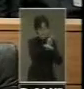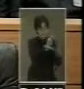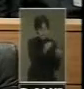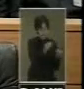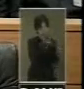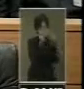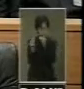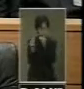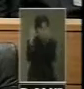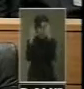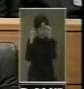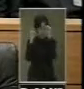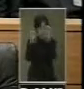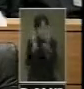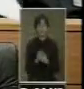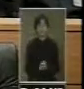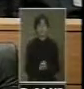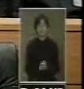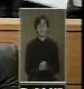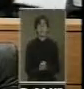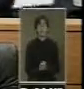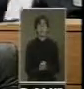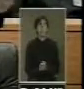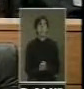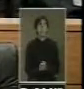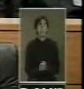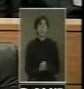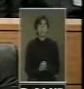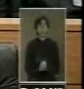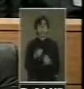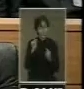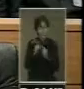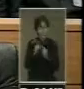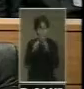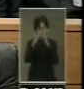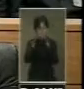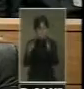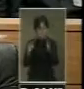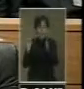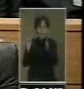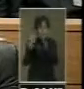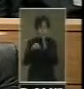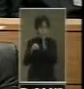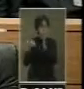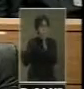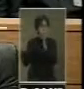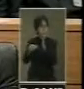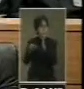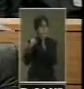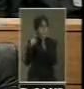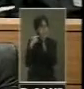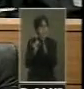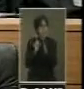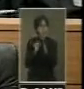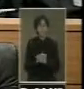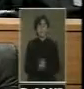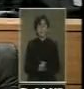กมีคนไปใส่ในรังนกกระจอกครับบอกชัดเจนครับ